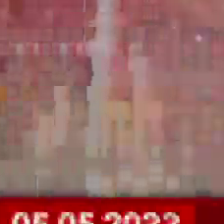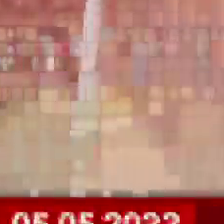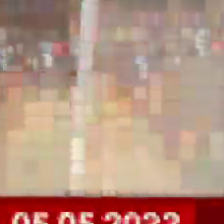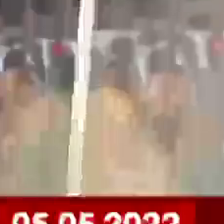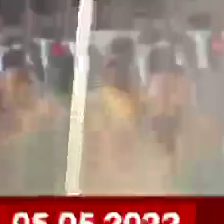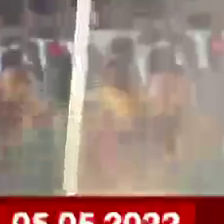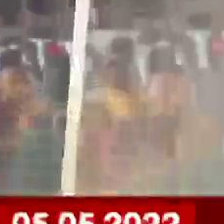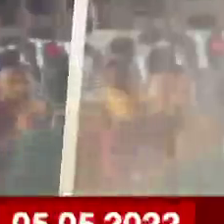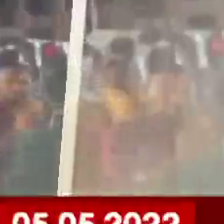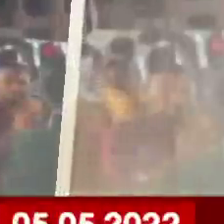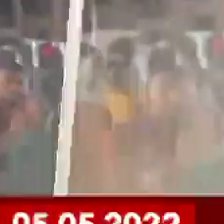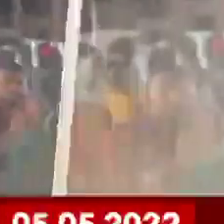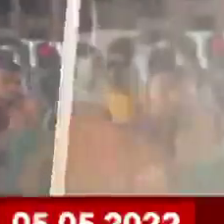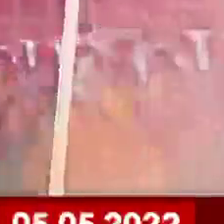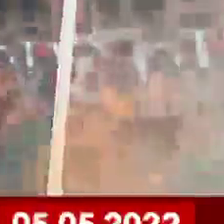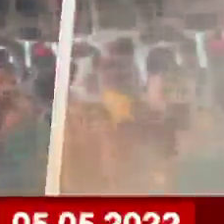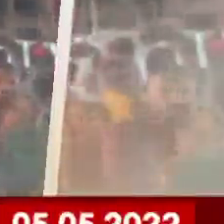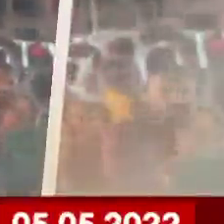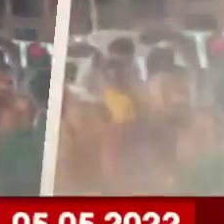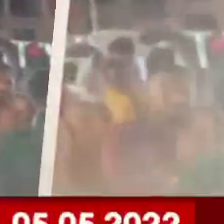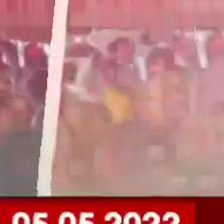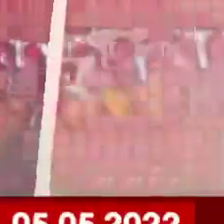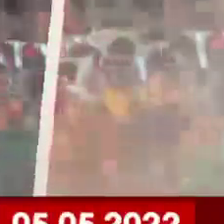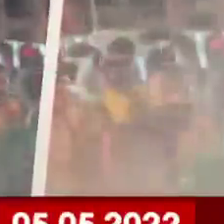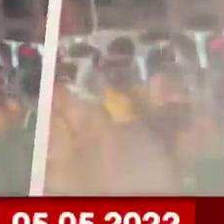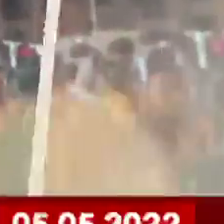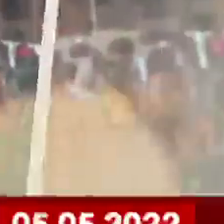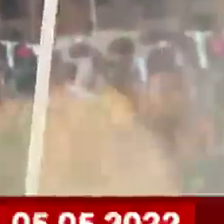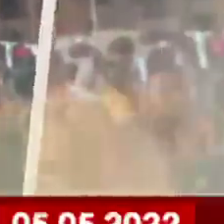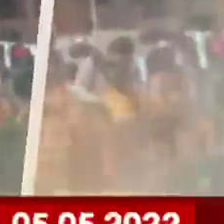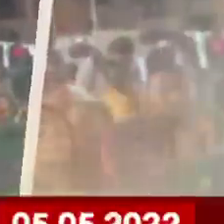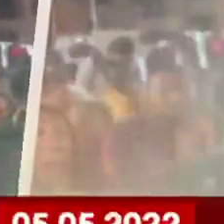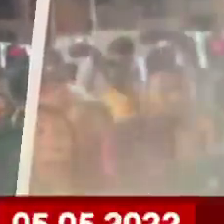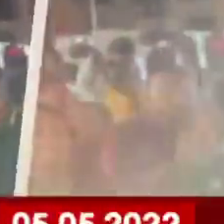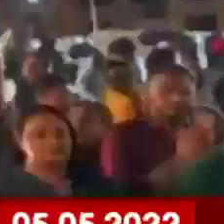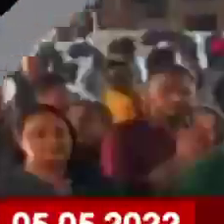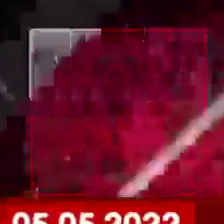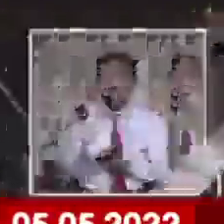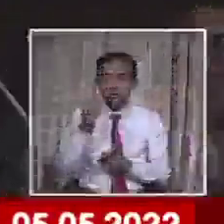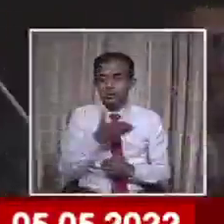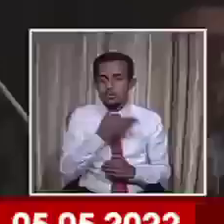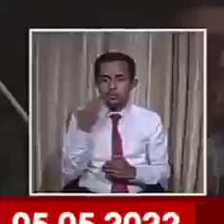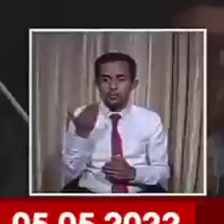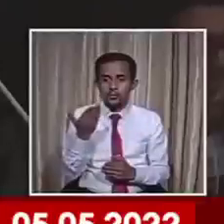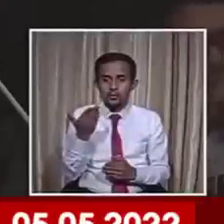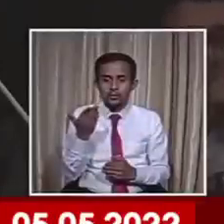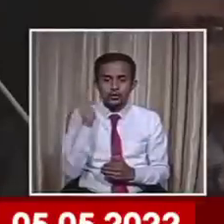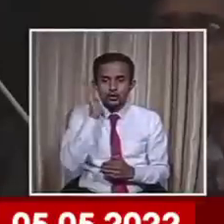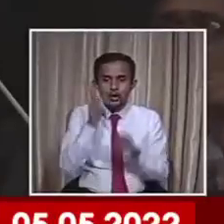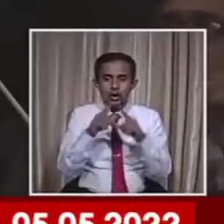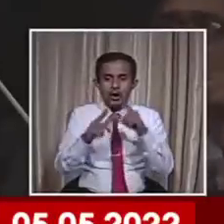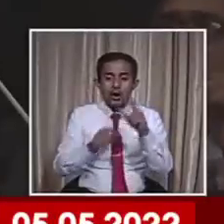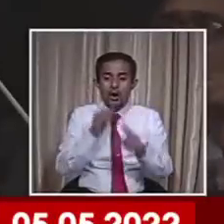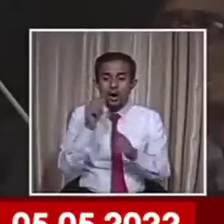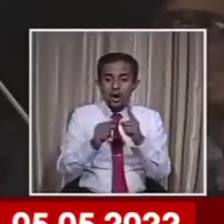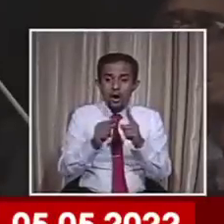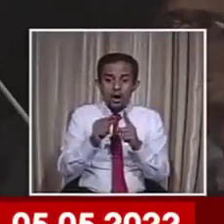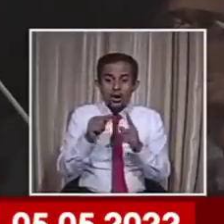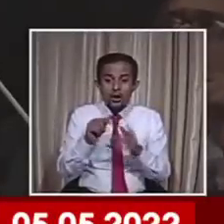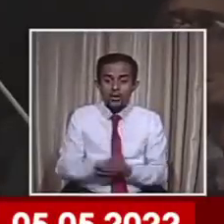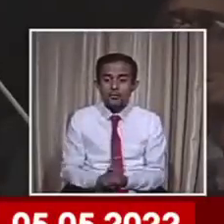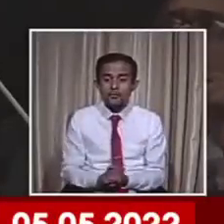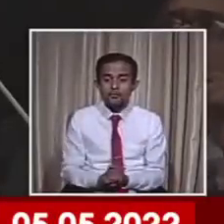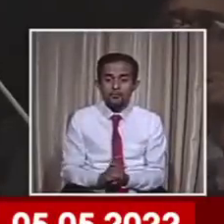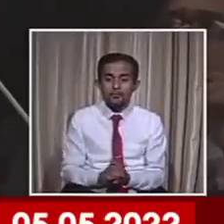விண்ணதிரும் கோஷங்களுடன் கோட்டாகோ கமவிற்கு வாகன ஊர்வலமாக அழைத்து வரப்பட்ட 13 பேர். இலங்கை திவால் நிலைக்கும் கீழே